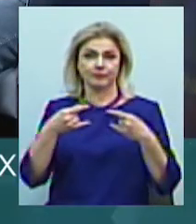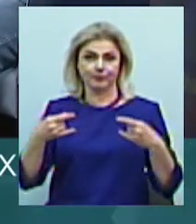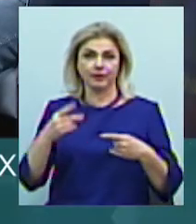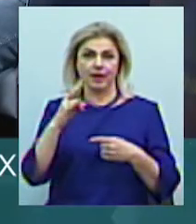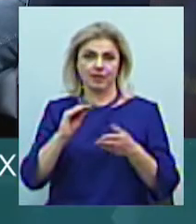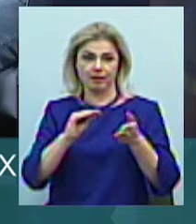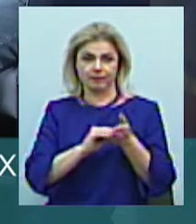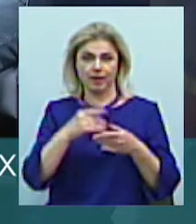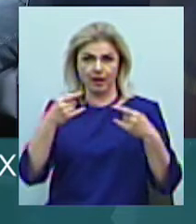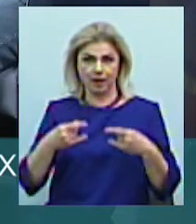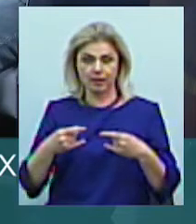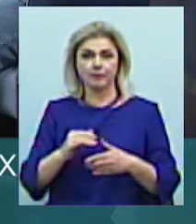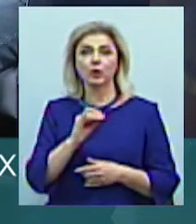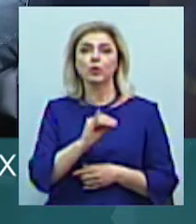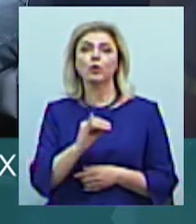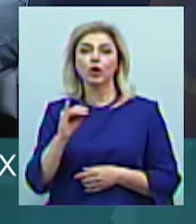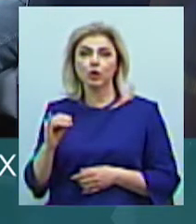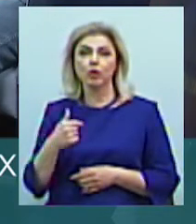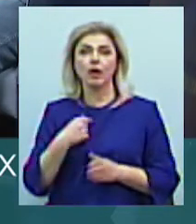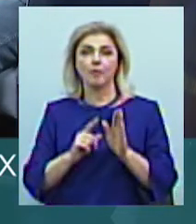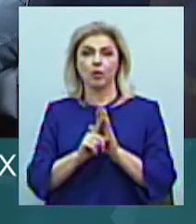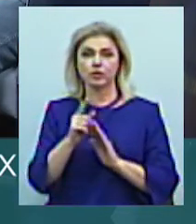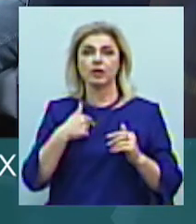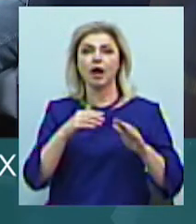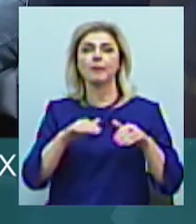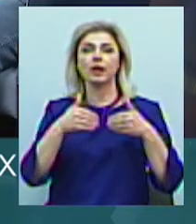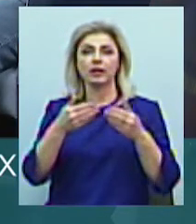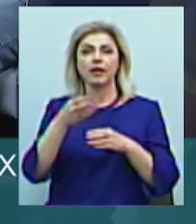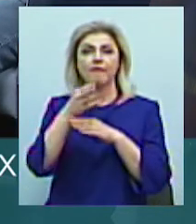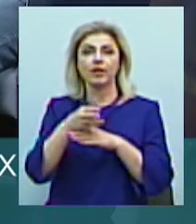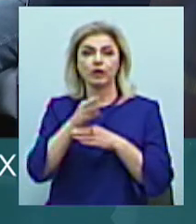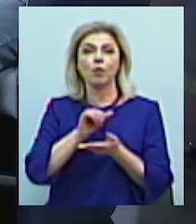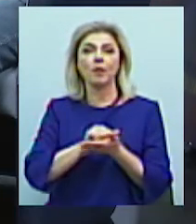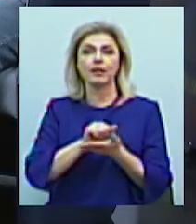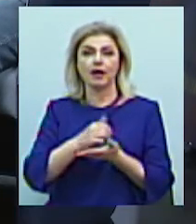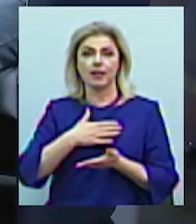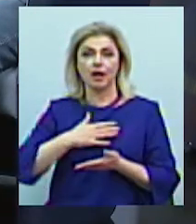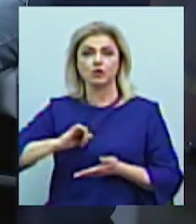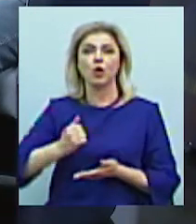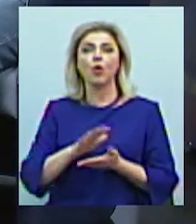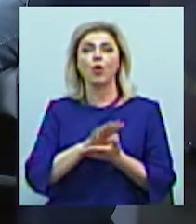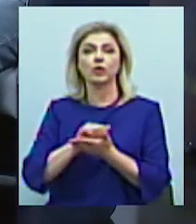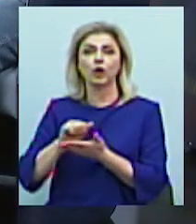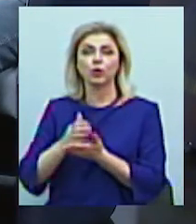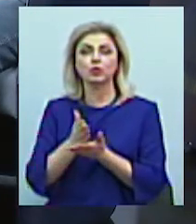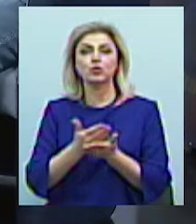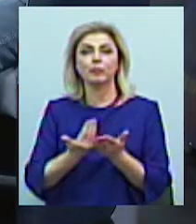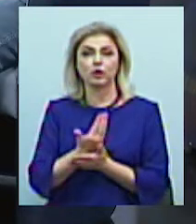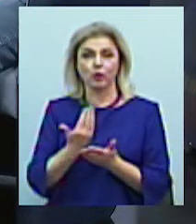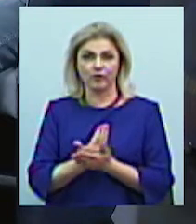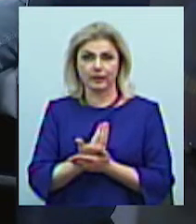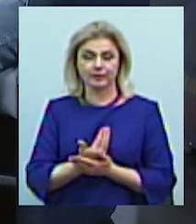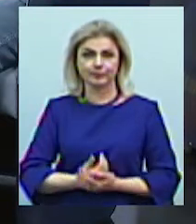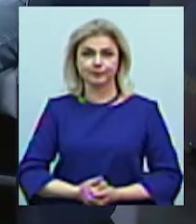76-92-33. Юрій Георгійович, на початку я пропоную переглянути відеоматеріал наших колег зі служби новин Катерини Балєєвої та